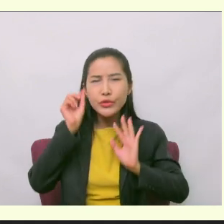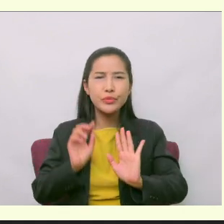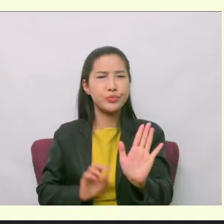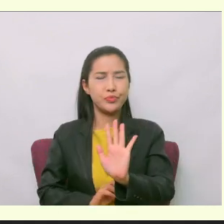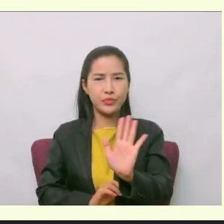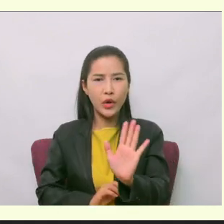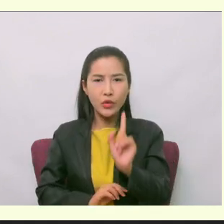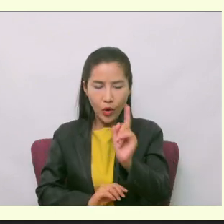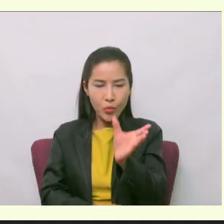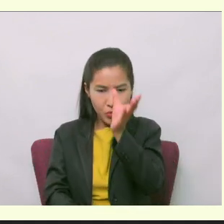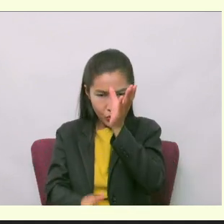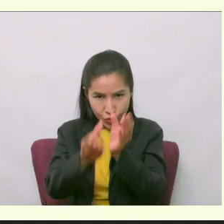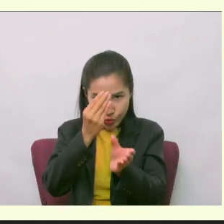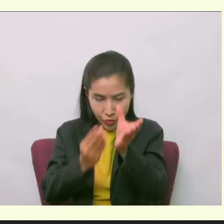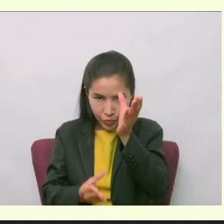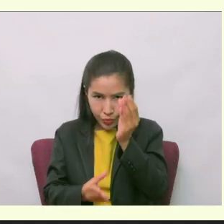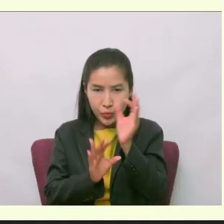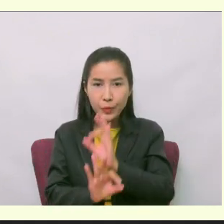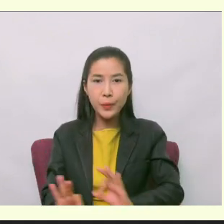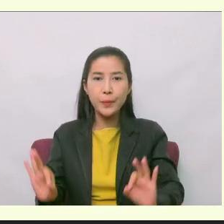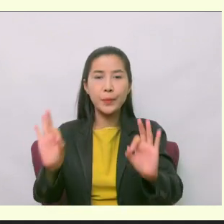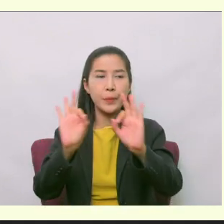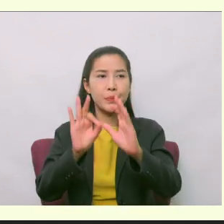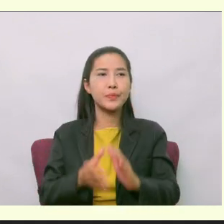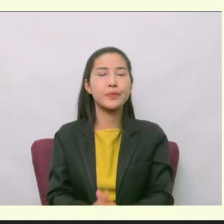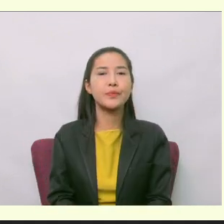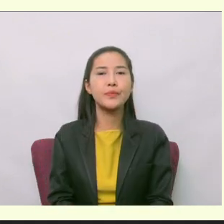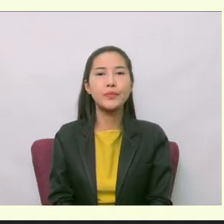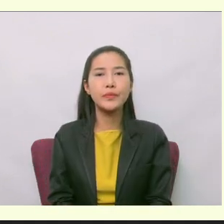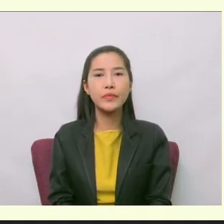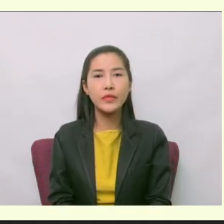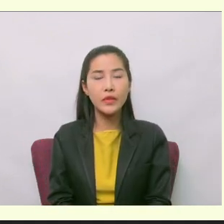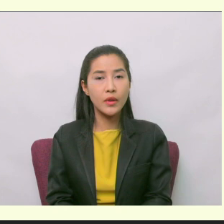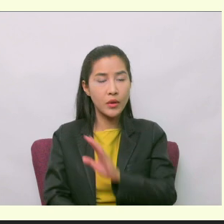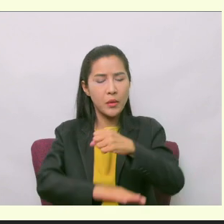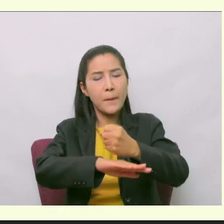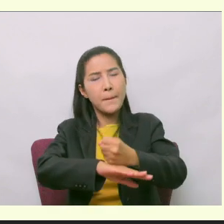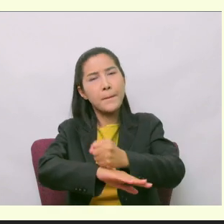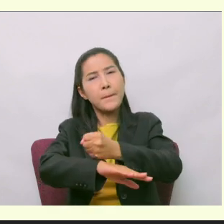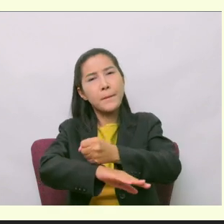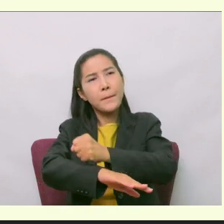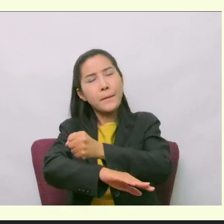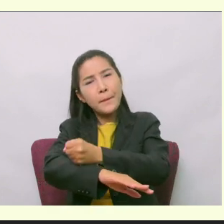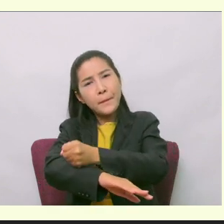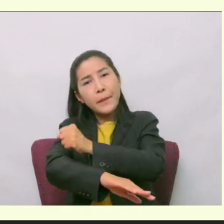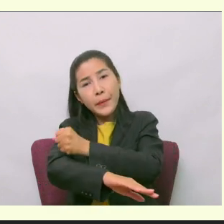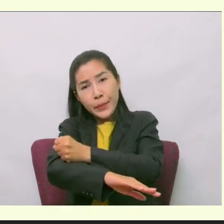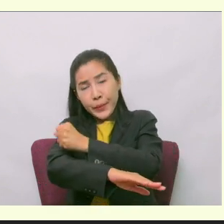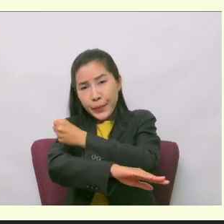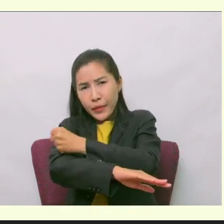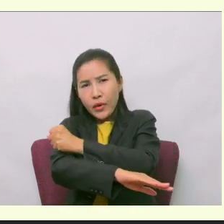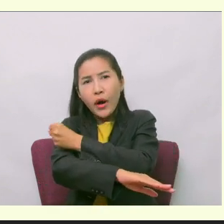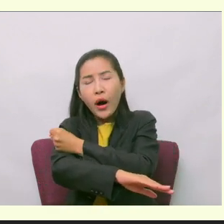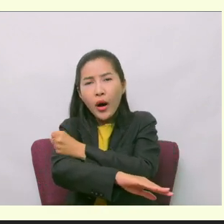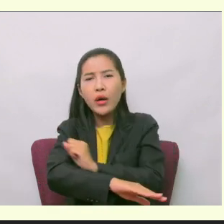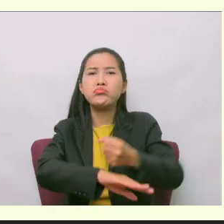ยนะคะต่อไปก็จะเป็นในเรื่องของหลังจากที่เราประคบไปแล้วสักระยะหนึ่งนะคะเราก็จะต้องดูว่าประคบ